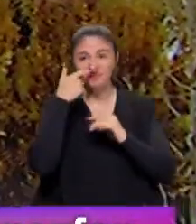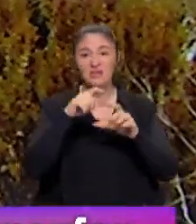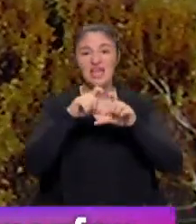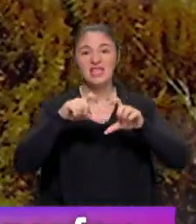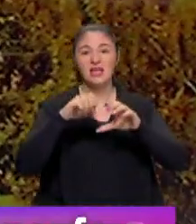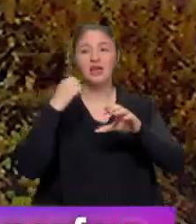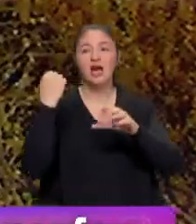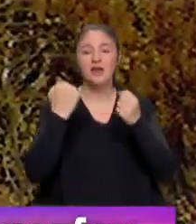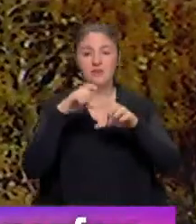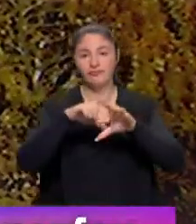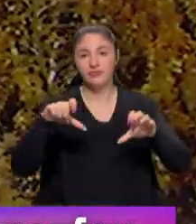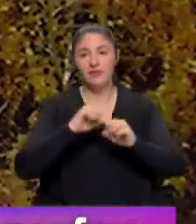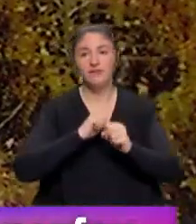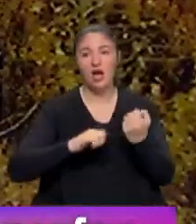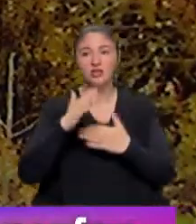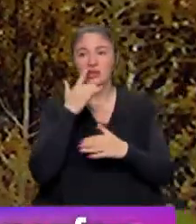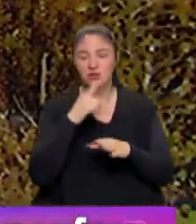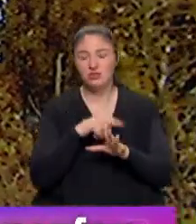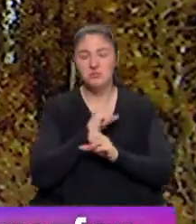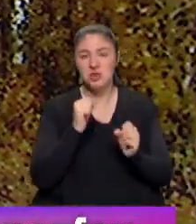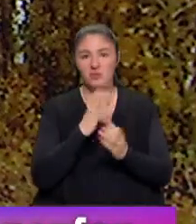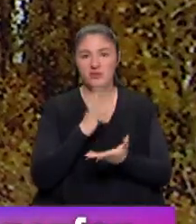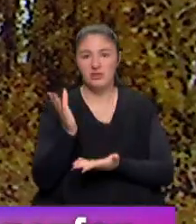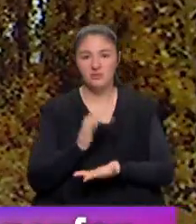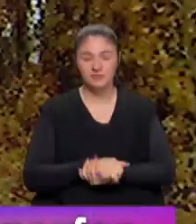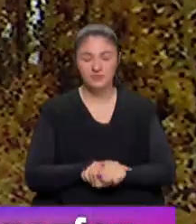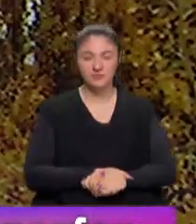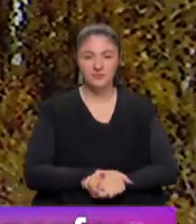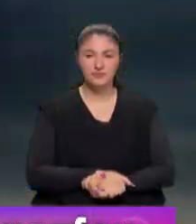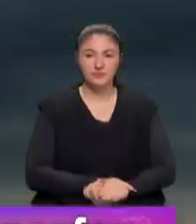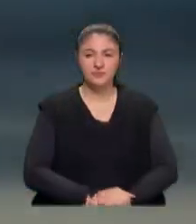tanker faciası, inanılmaz bir patlama.